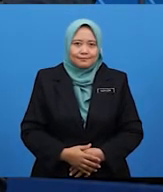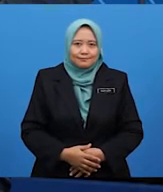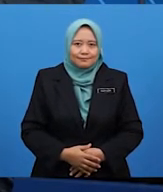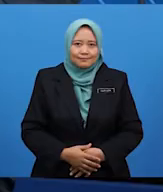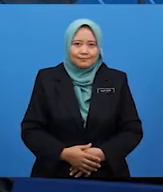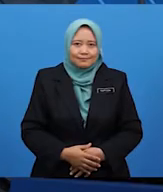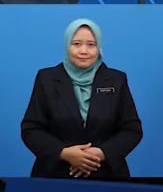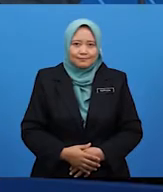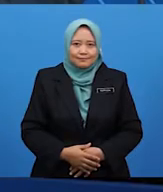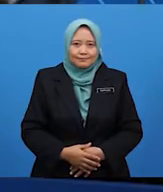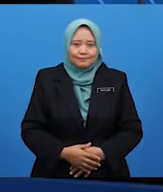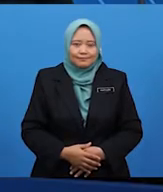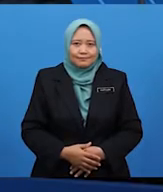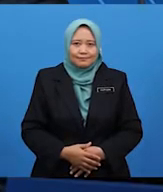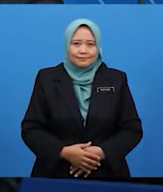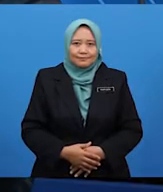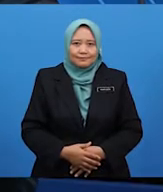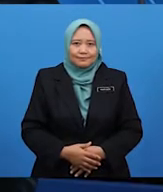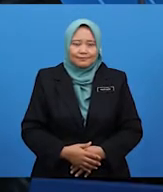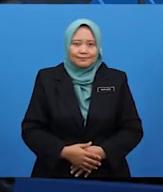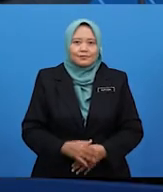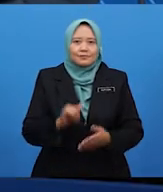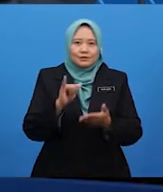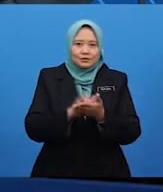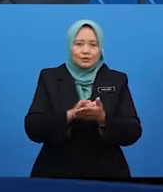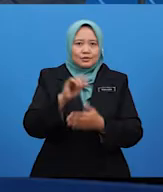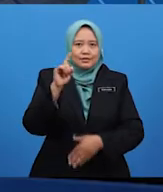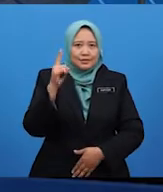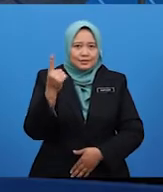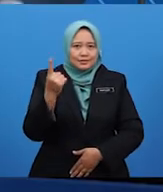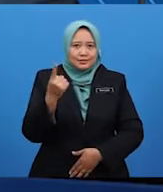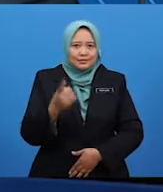Dons bersama dengan Cikgu Wan dan juga Kak Arif dalam program